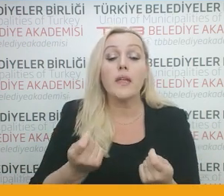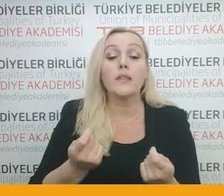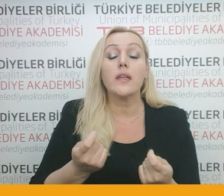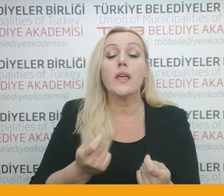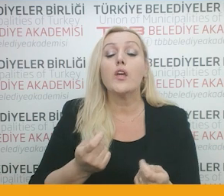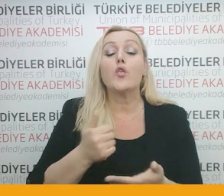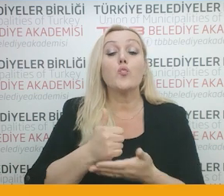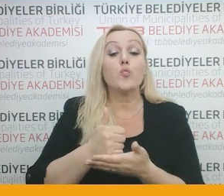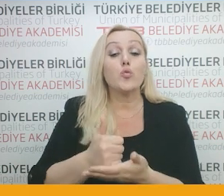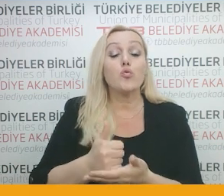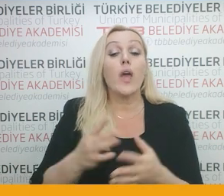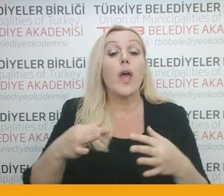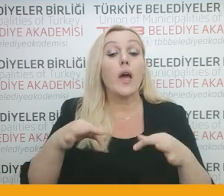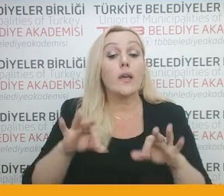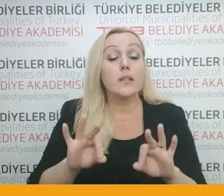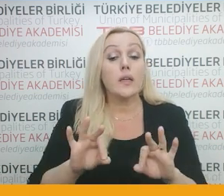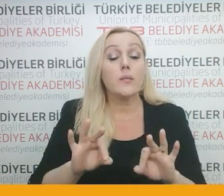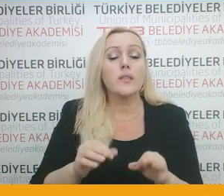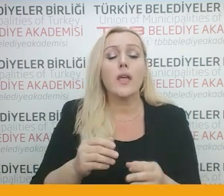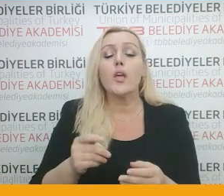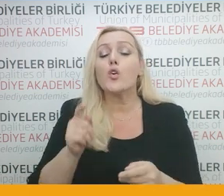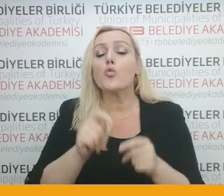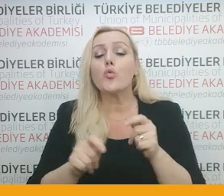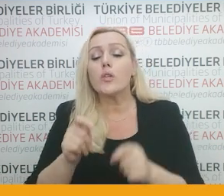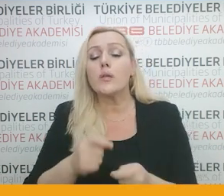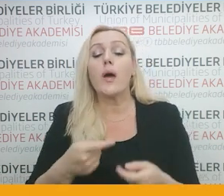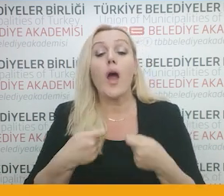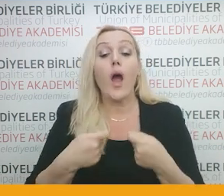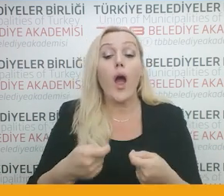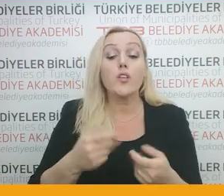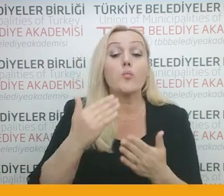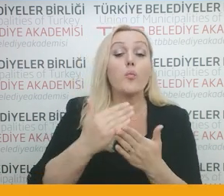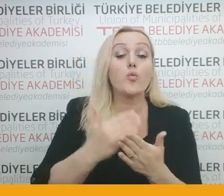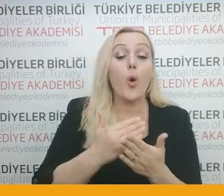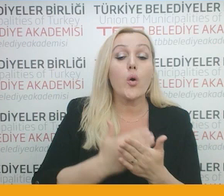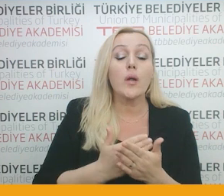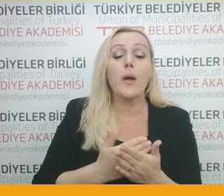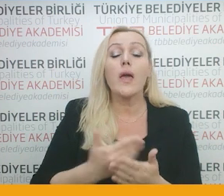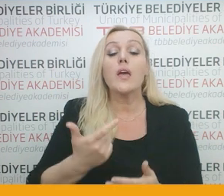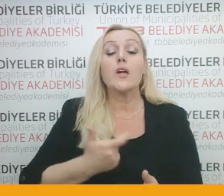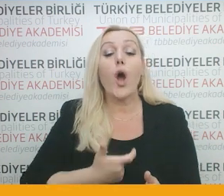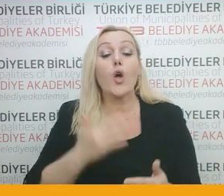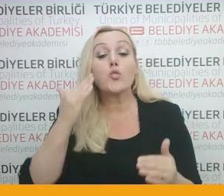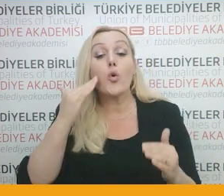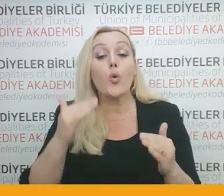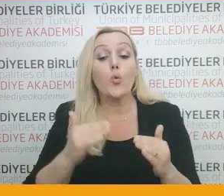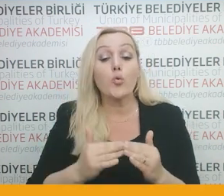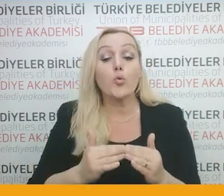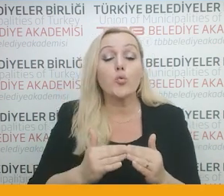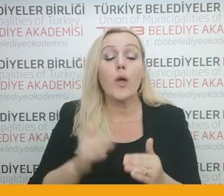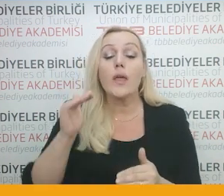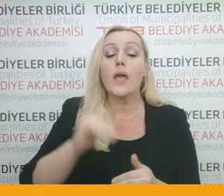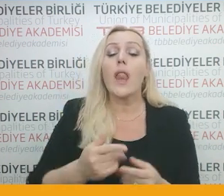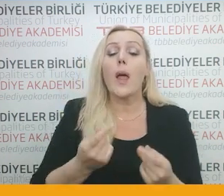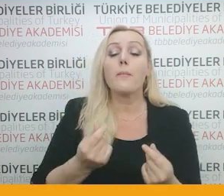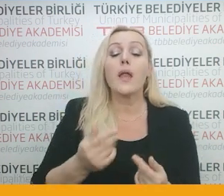idarenin bütçesi, bütçe tertibi, kullanılabilir ödenek tutarı, harcama programı, finansman programı, diğer mali mevzuat hükümlerine uygunluğu, kaynakların